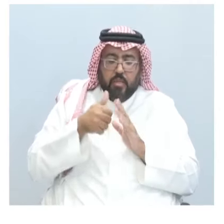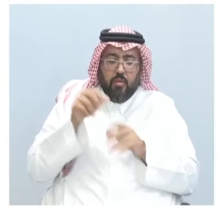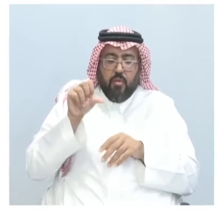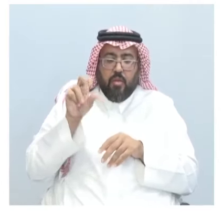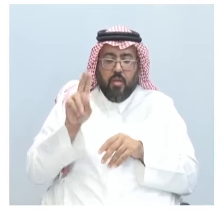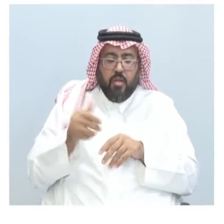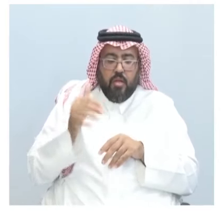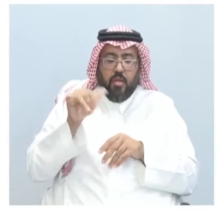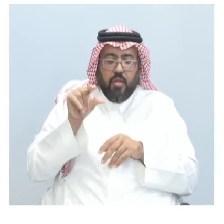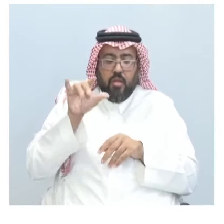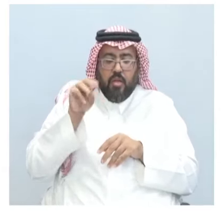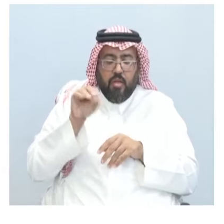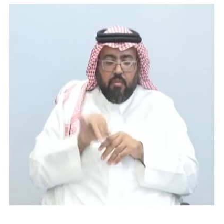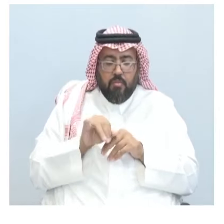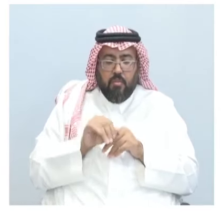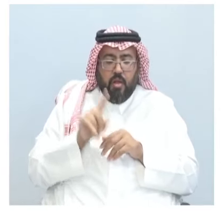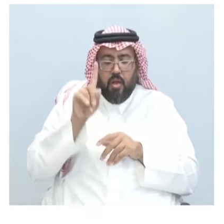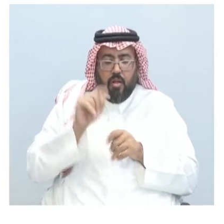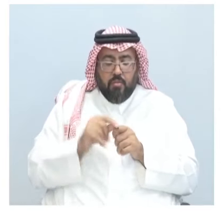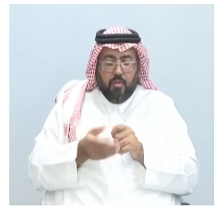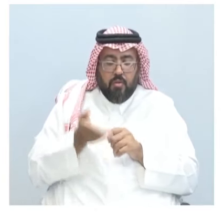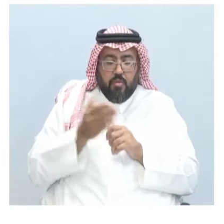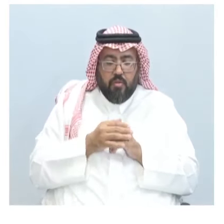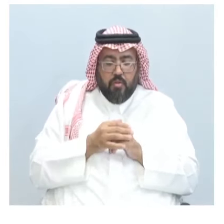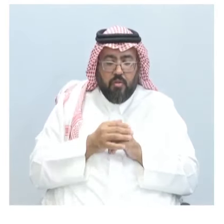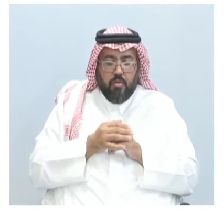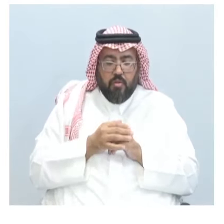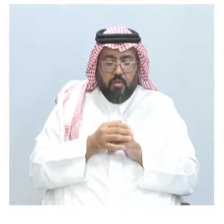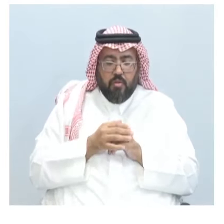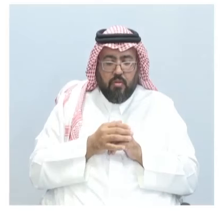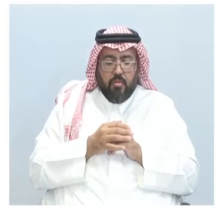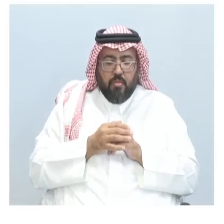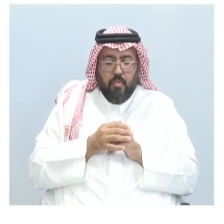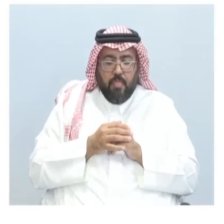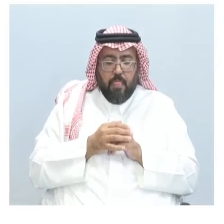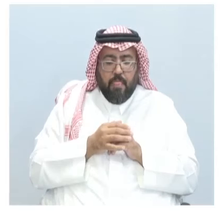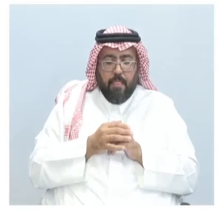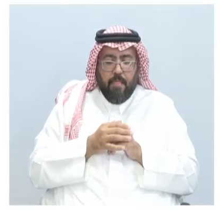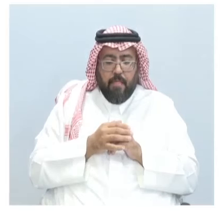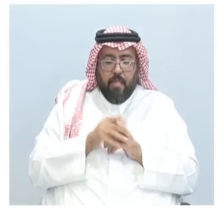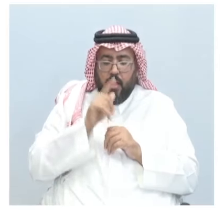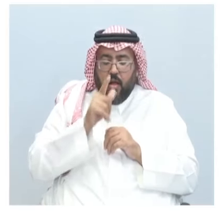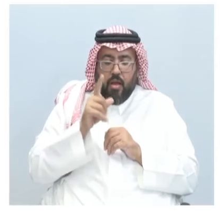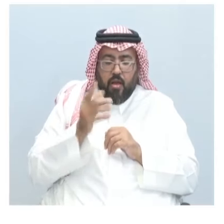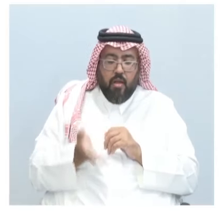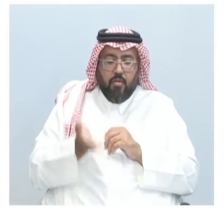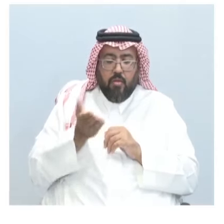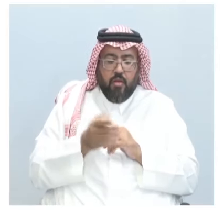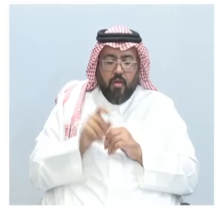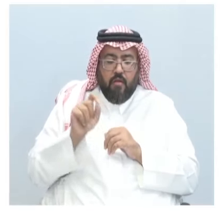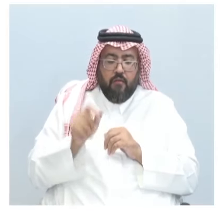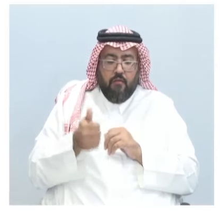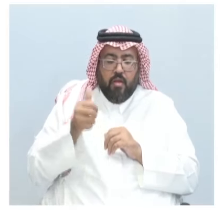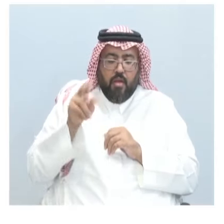وتاييده نعم فالله سبحانه وتعالى ينصر عباده الصالحين قال الله عز وجل